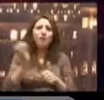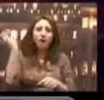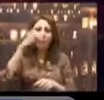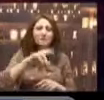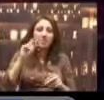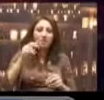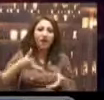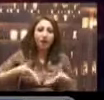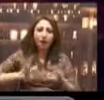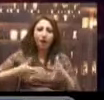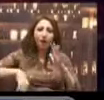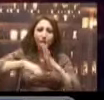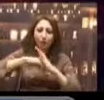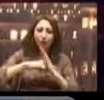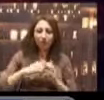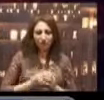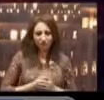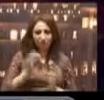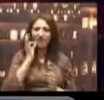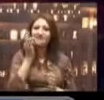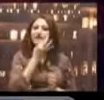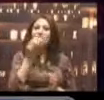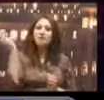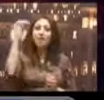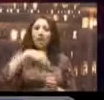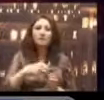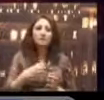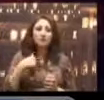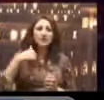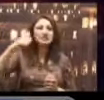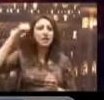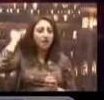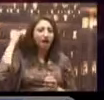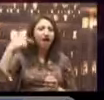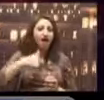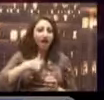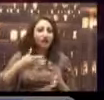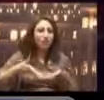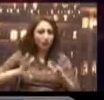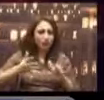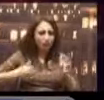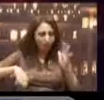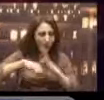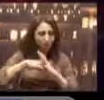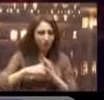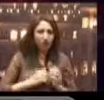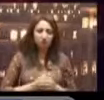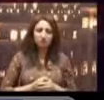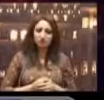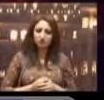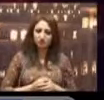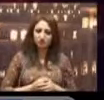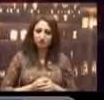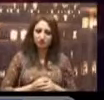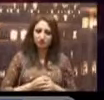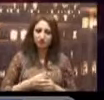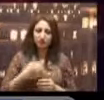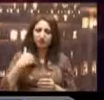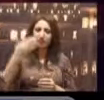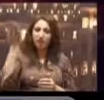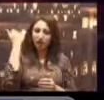اعيشه بقى لان انا عشت ده زمان والله، بصرف نظر كمان عن الجانب